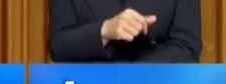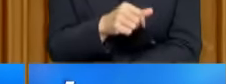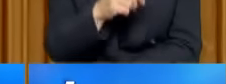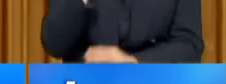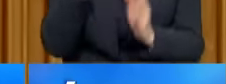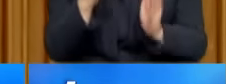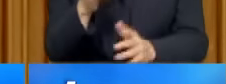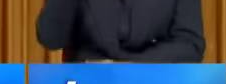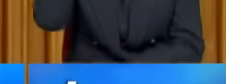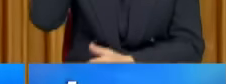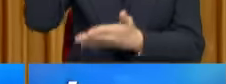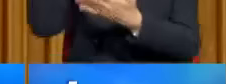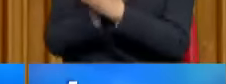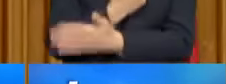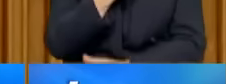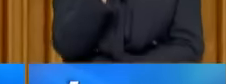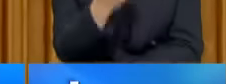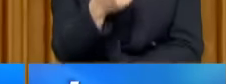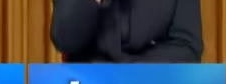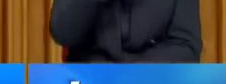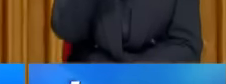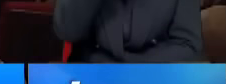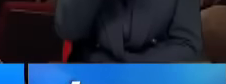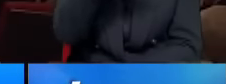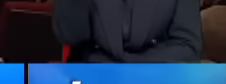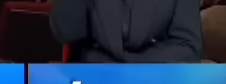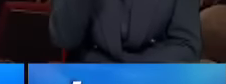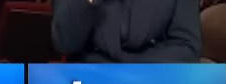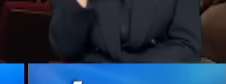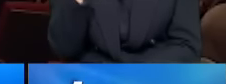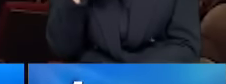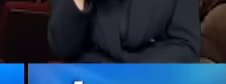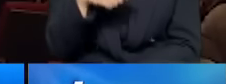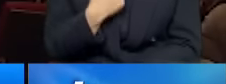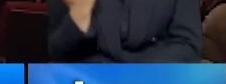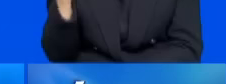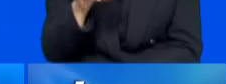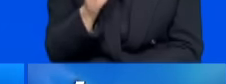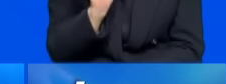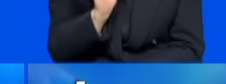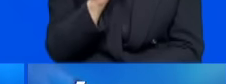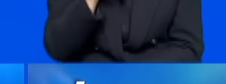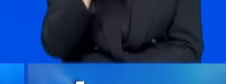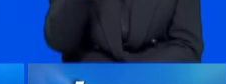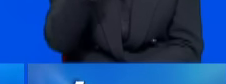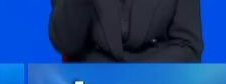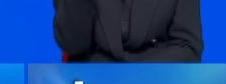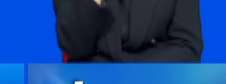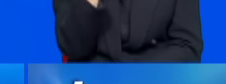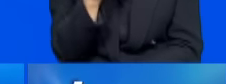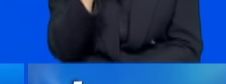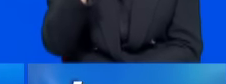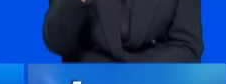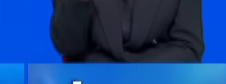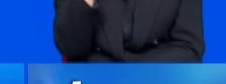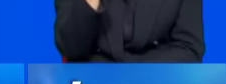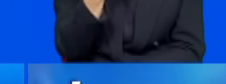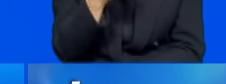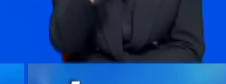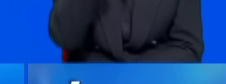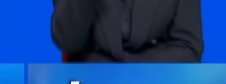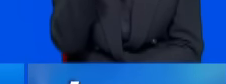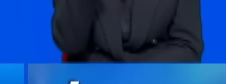Keşke Yunan kazansaydı diyen senin hocan gibi biz buralara durup dururken gelmedik bu 30 kişi olabilir 50 kişi olabilir